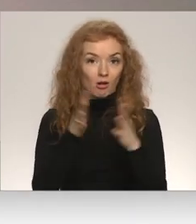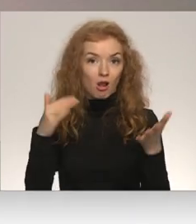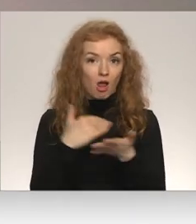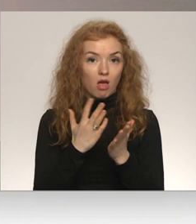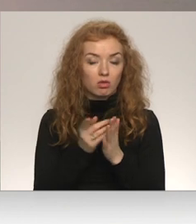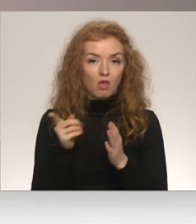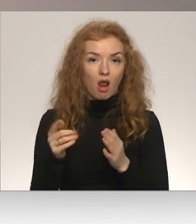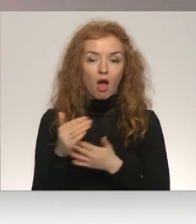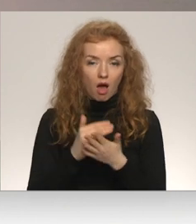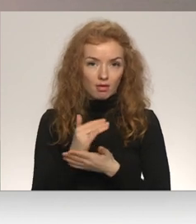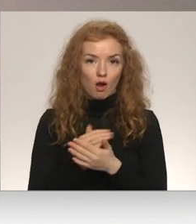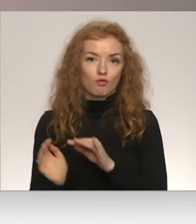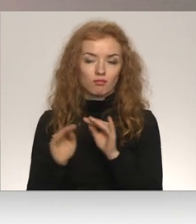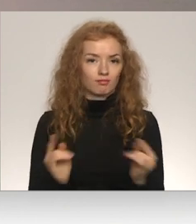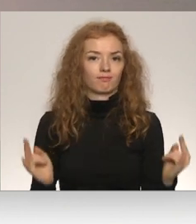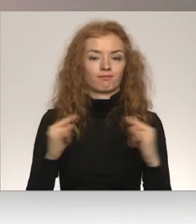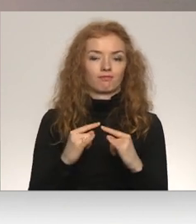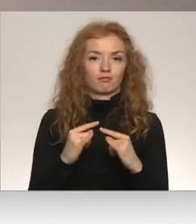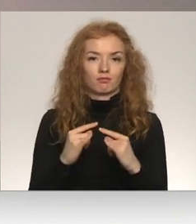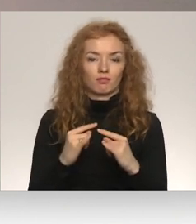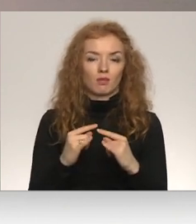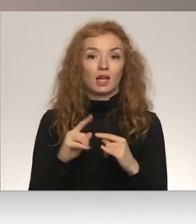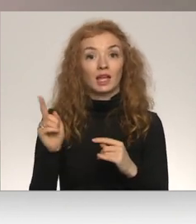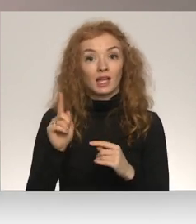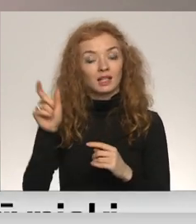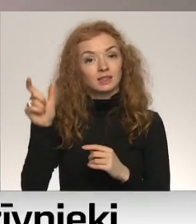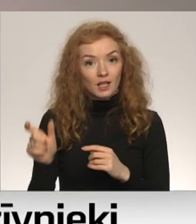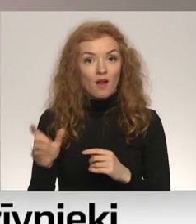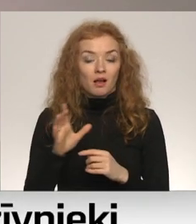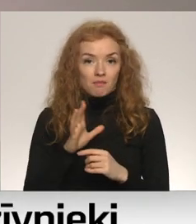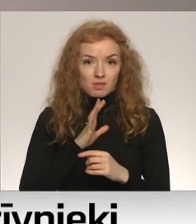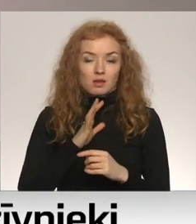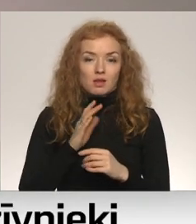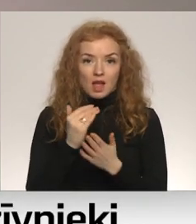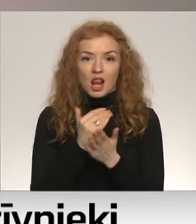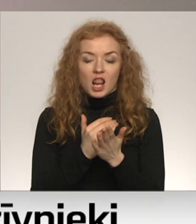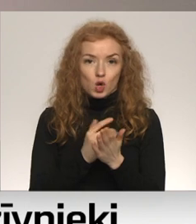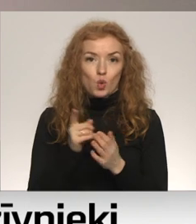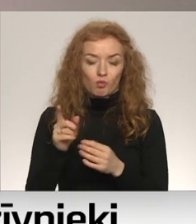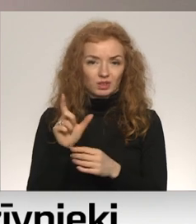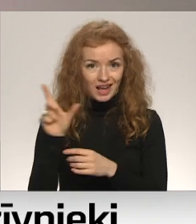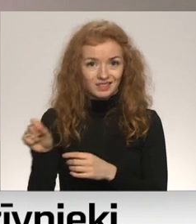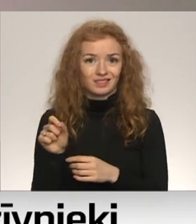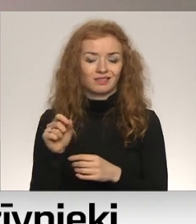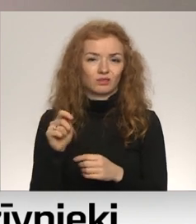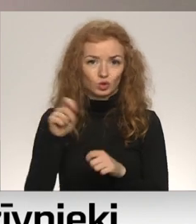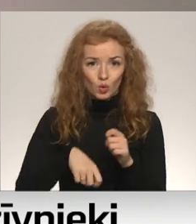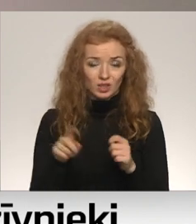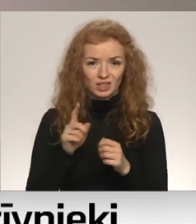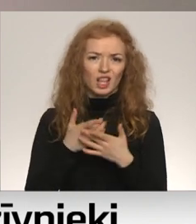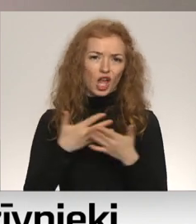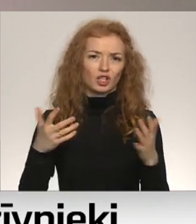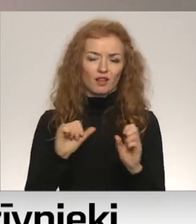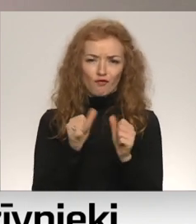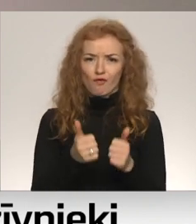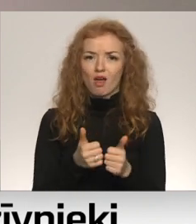jau atkārtoti, vai nu ir jau cilvēkam bijušas problēmas ar likumu iepriekš kaut kādas saskarsmes dažādos